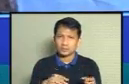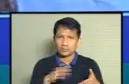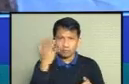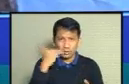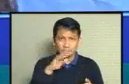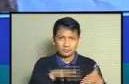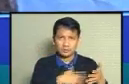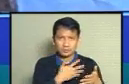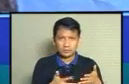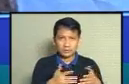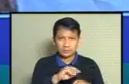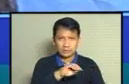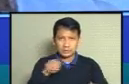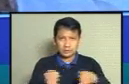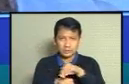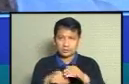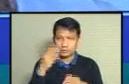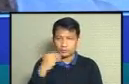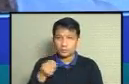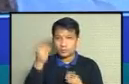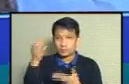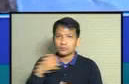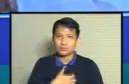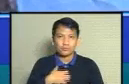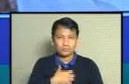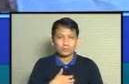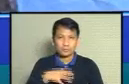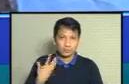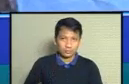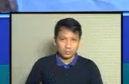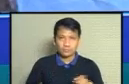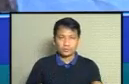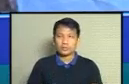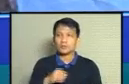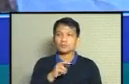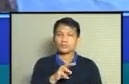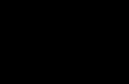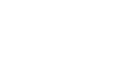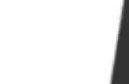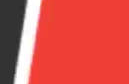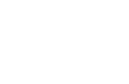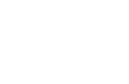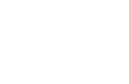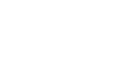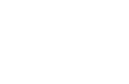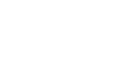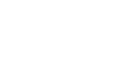ng assignment matapos umanong isumbong ang mga nakitang katiwalian sa mall.